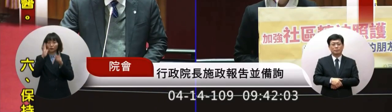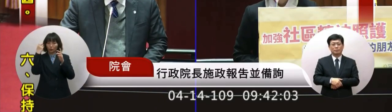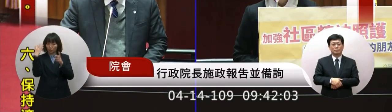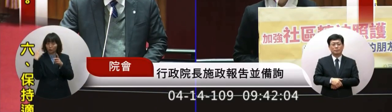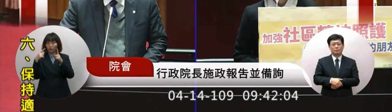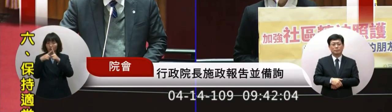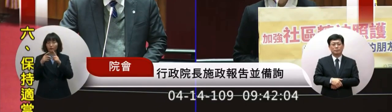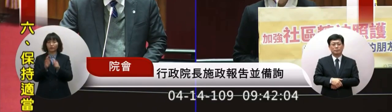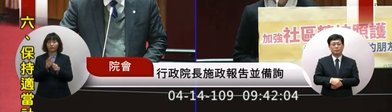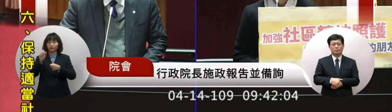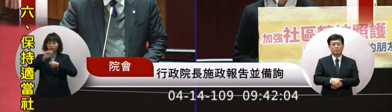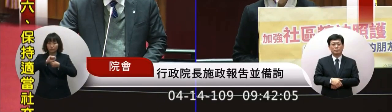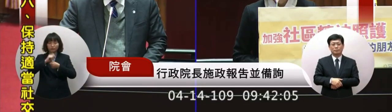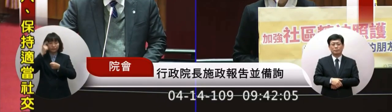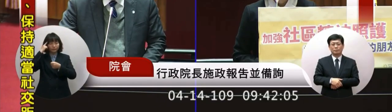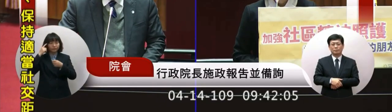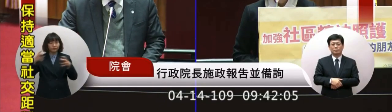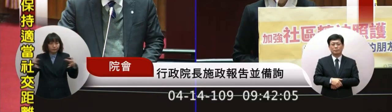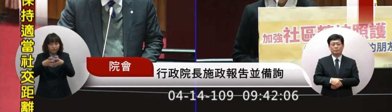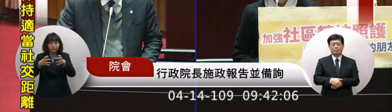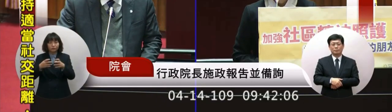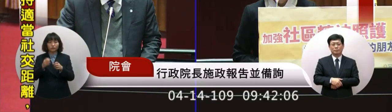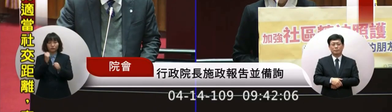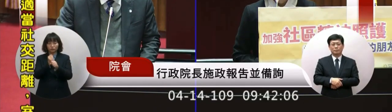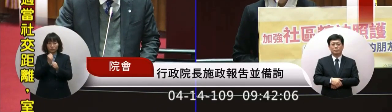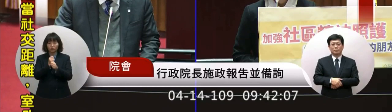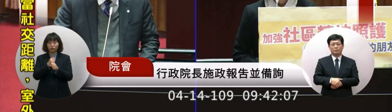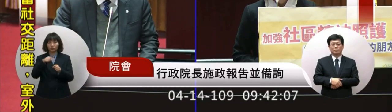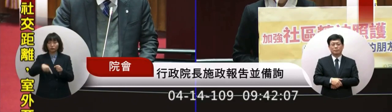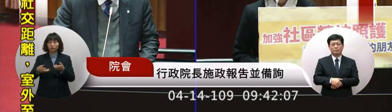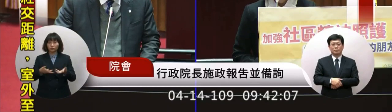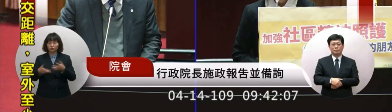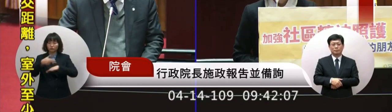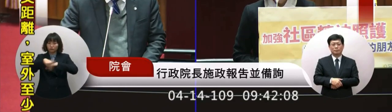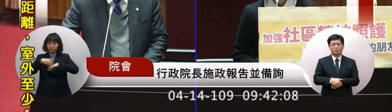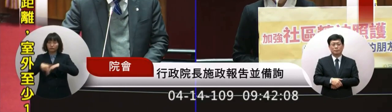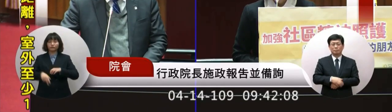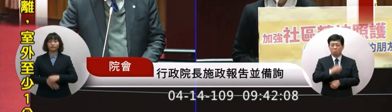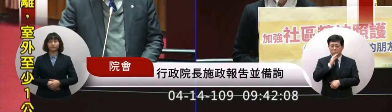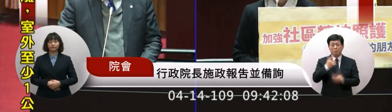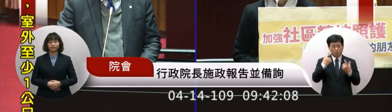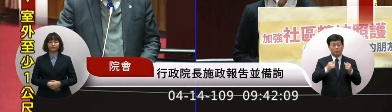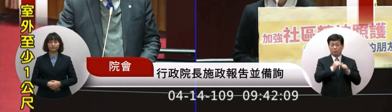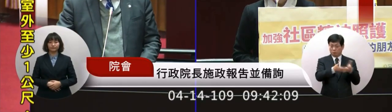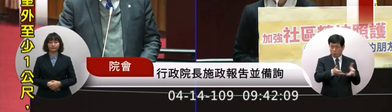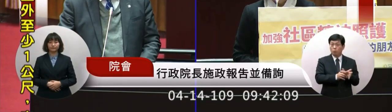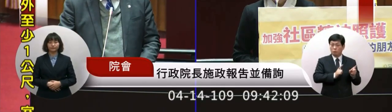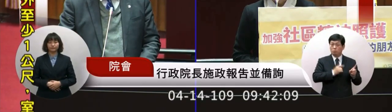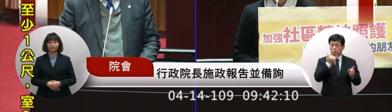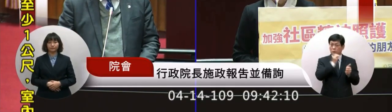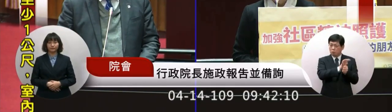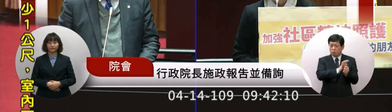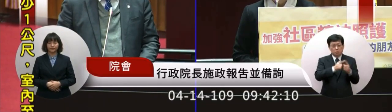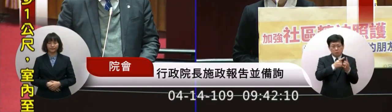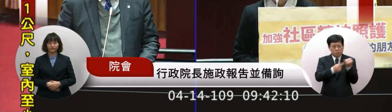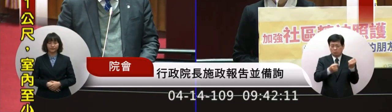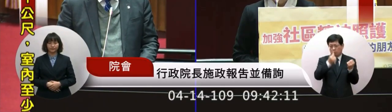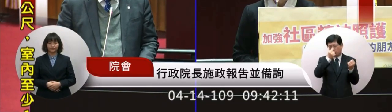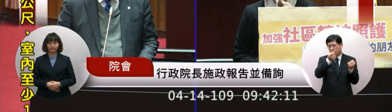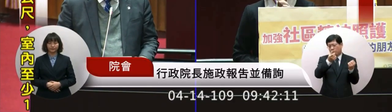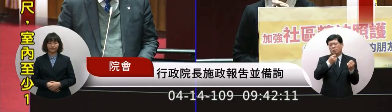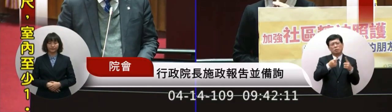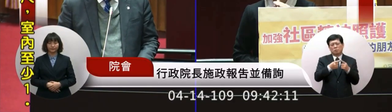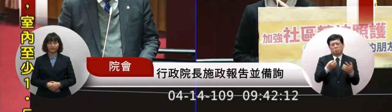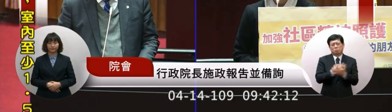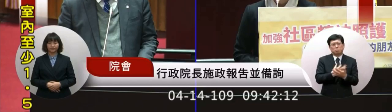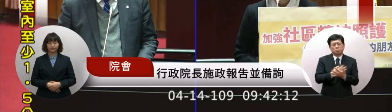心的人，我们看怎么样把力量集中起来，再做一起的一个规划。 是，就因为民间团体现在目前能够服务的案量其实相对也是少，因为